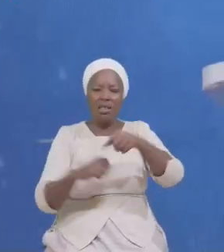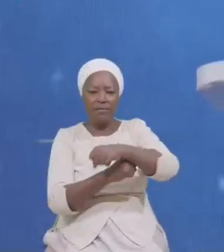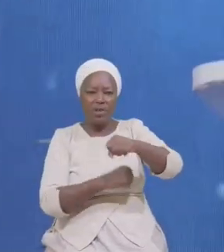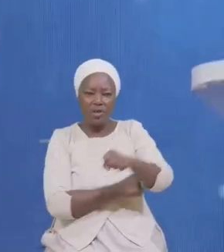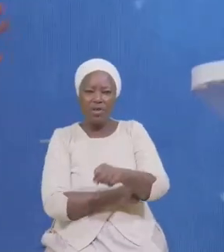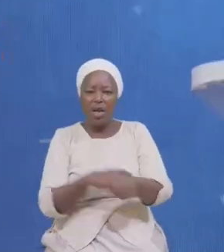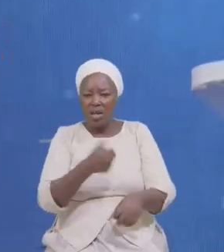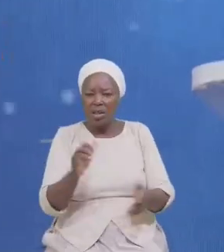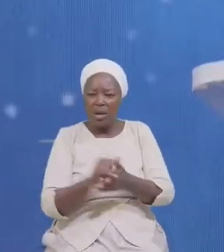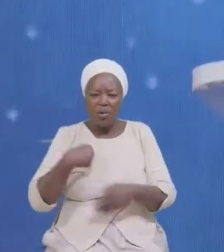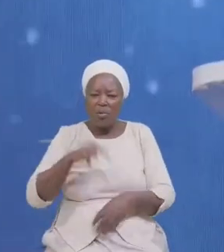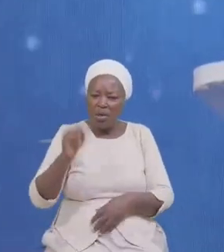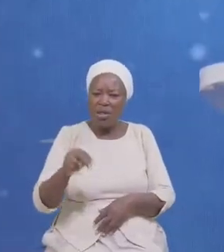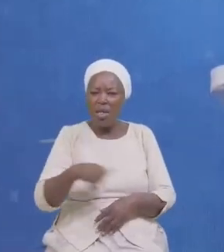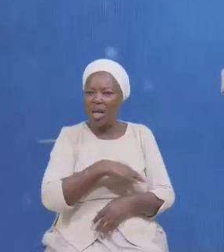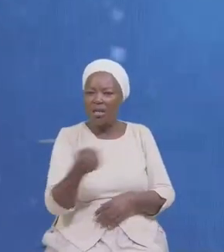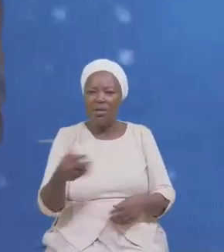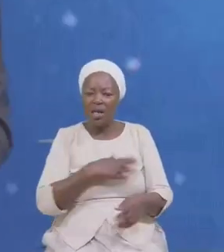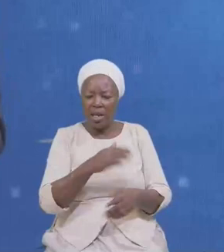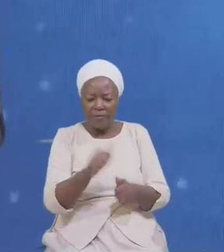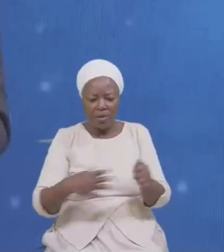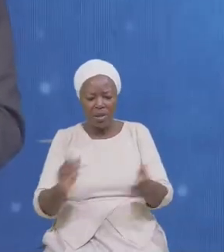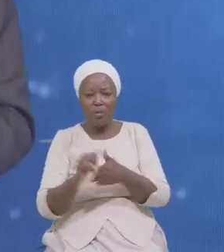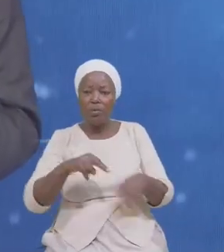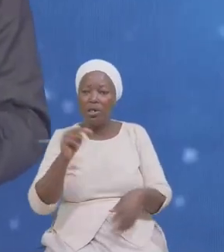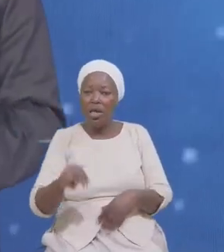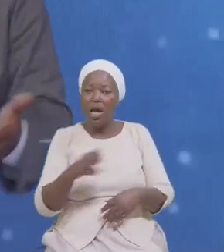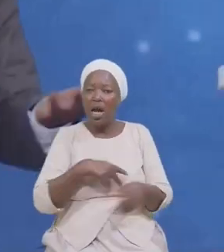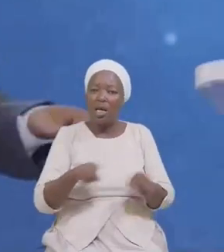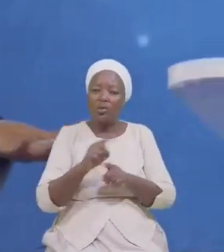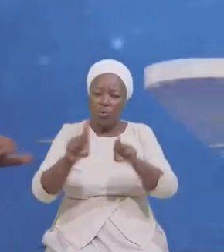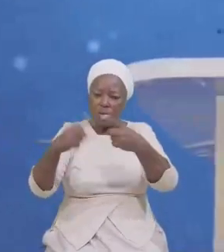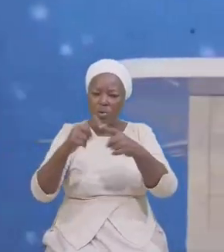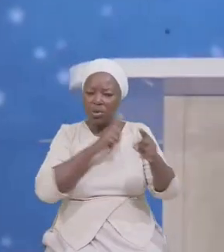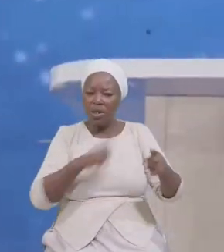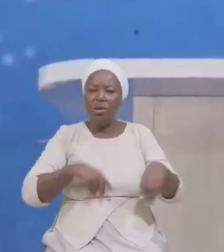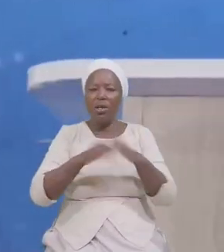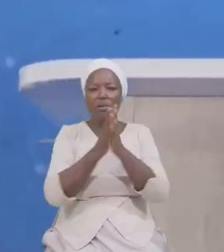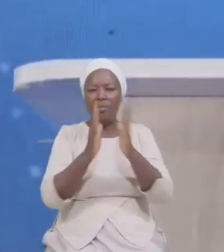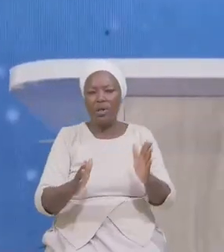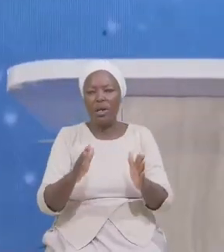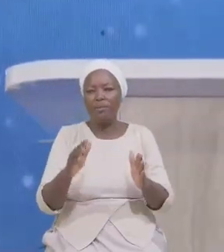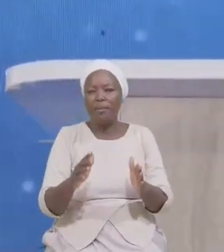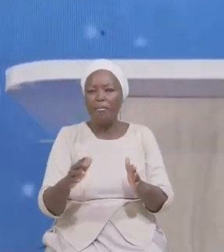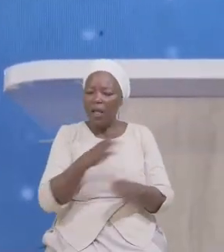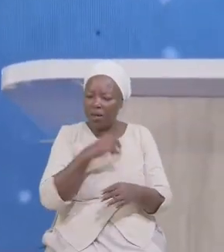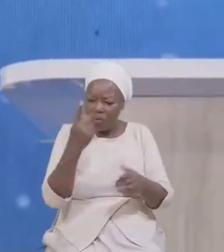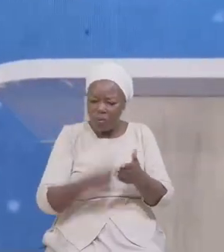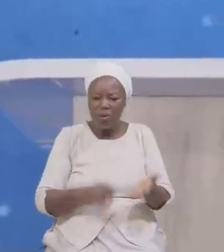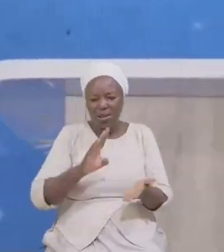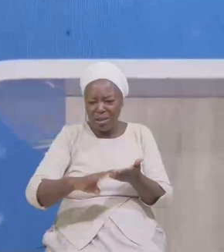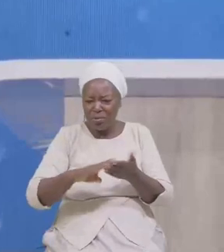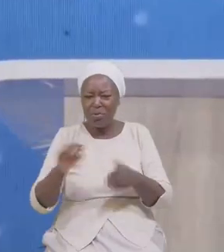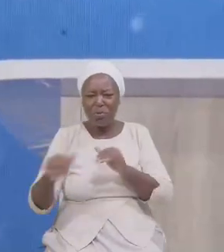ce dont nous avons besoin, tout ce dont nous avons besoin, comme nous allons à Dieu dans la prière, quelle excuse avons-nous